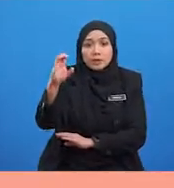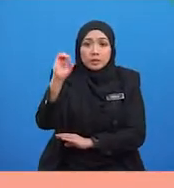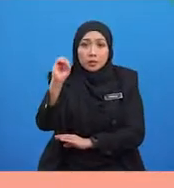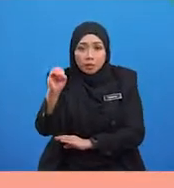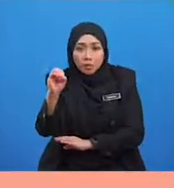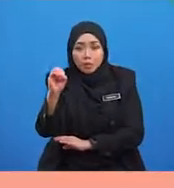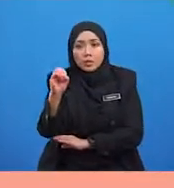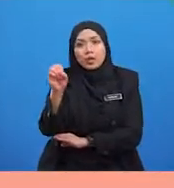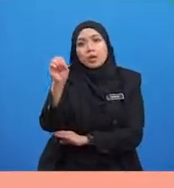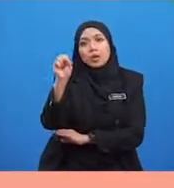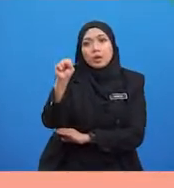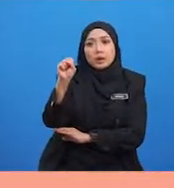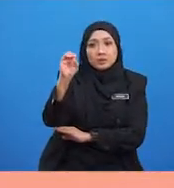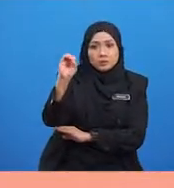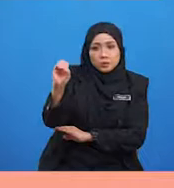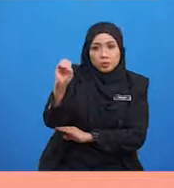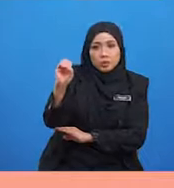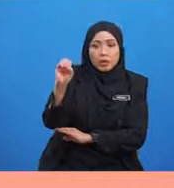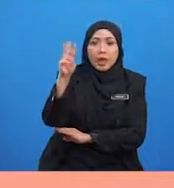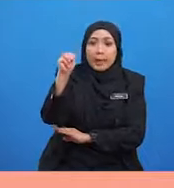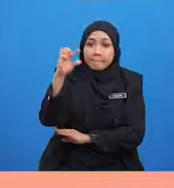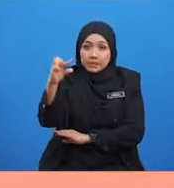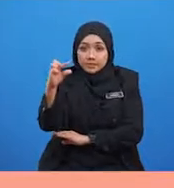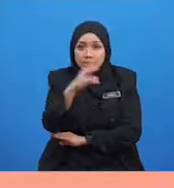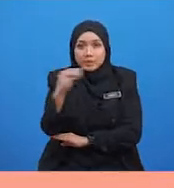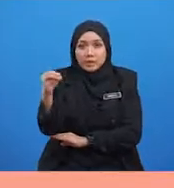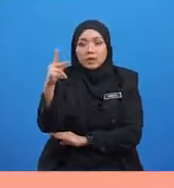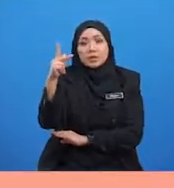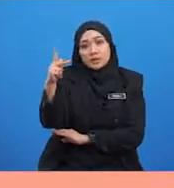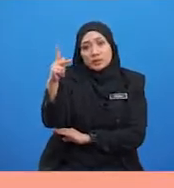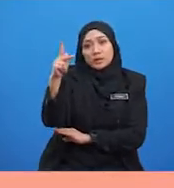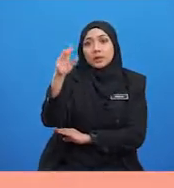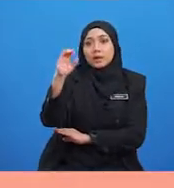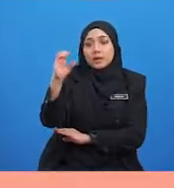bikarbonat, sulfat, magnesium dan kalsium.